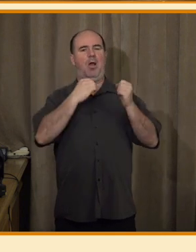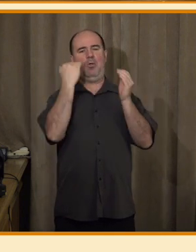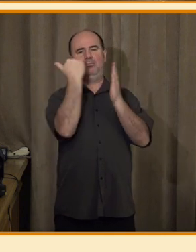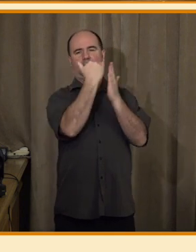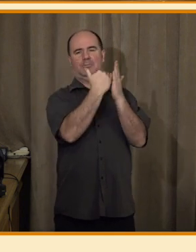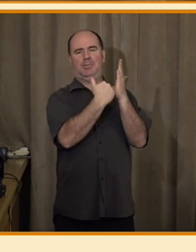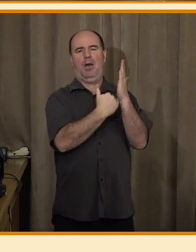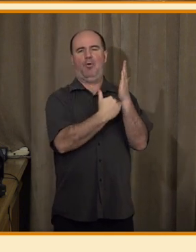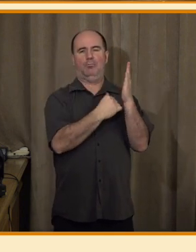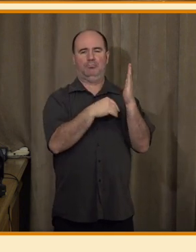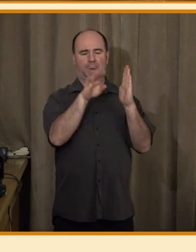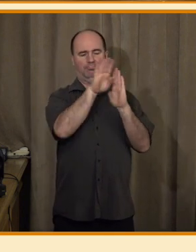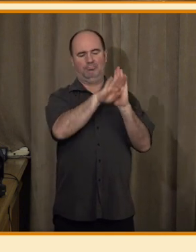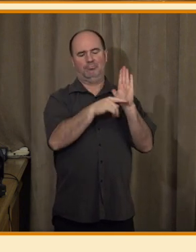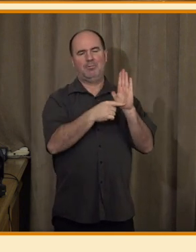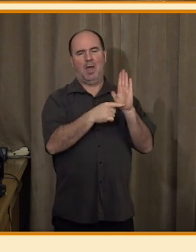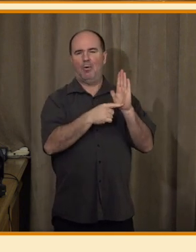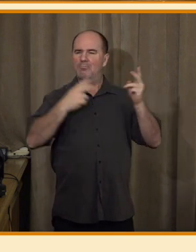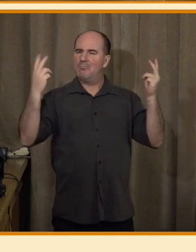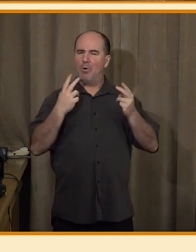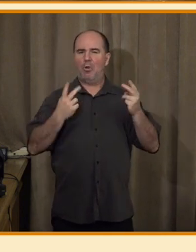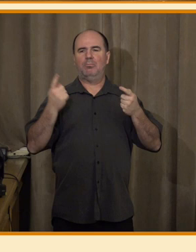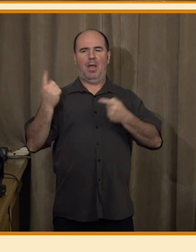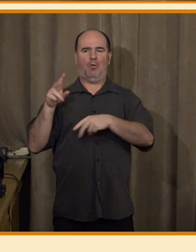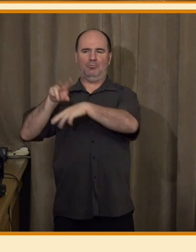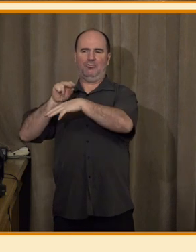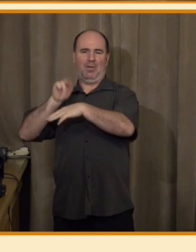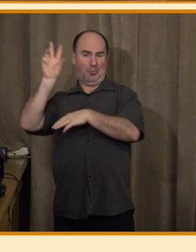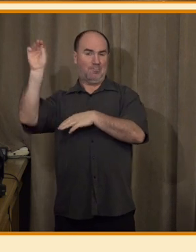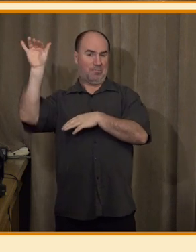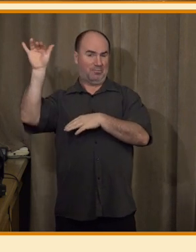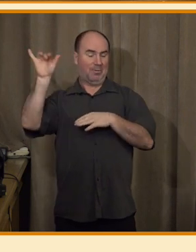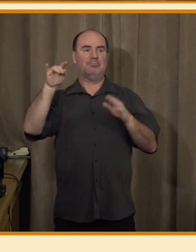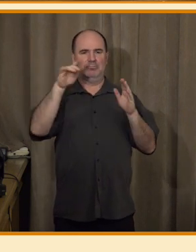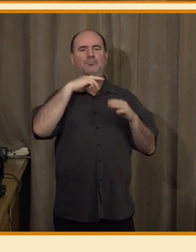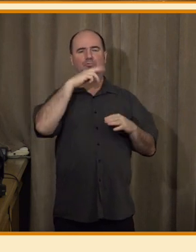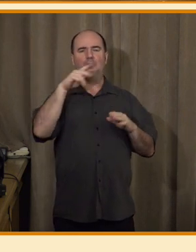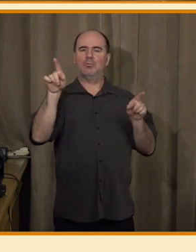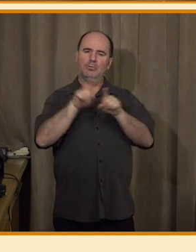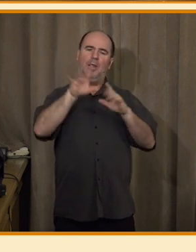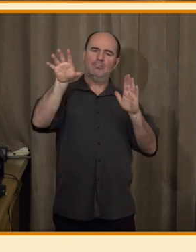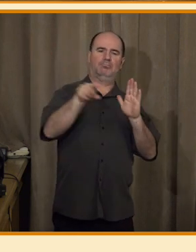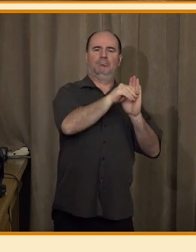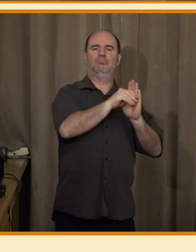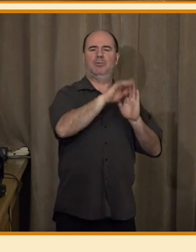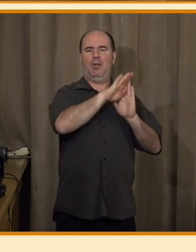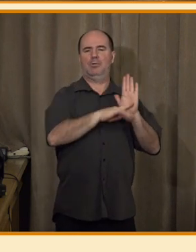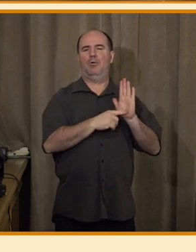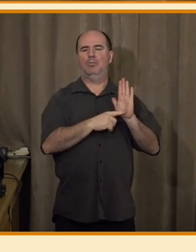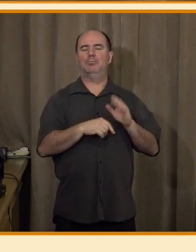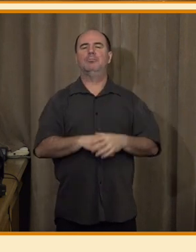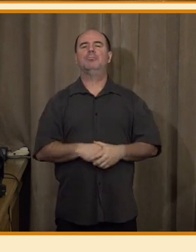tomu ze Švédska o kterém jsem hovořil dříve a jde o to aby se v podstatě